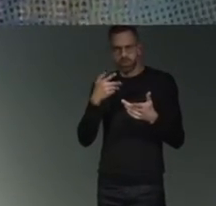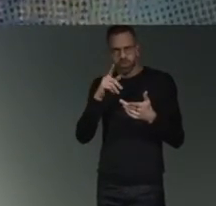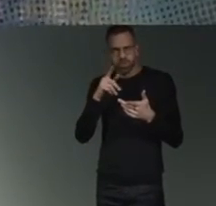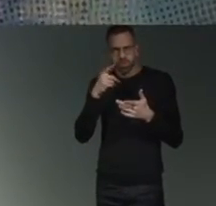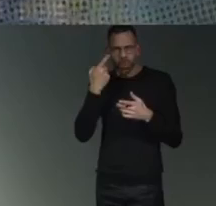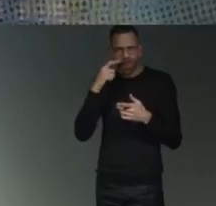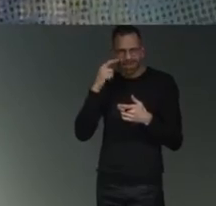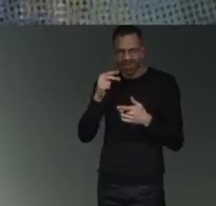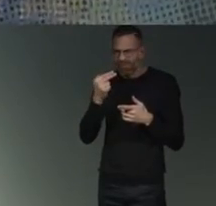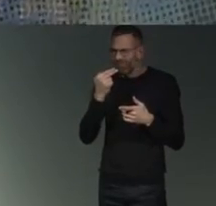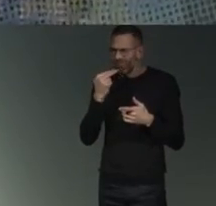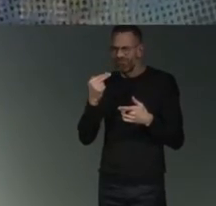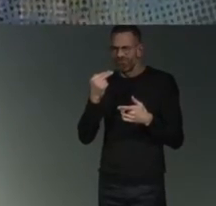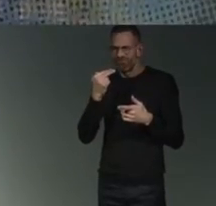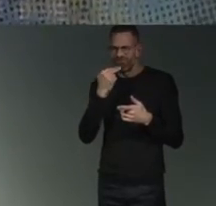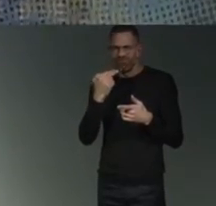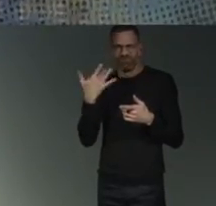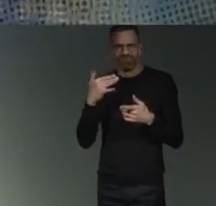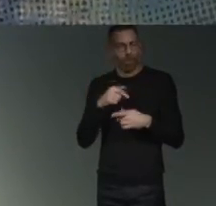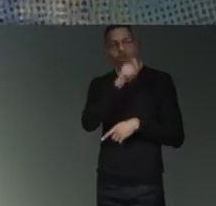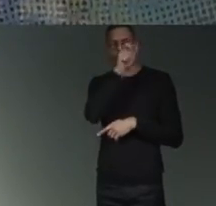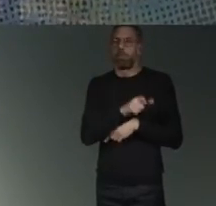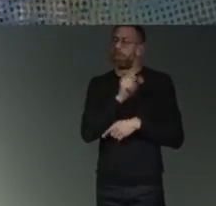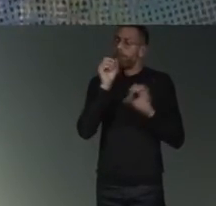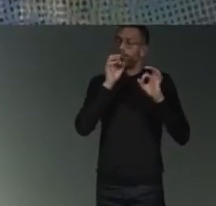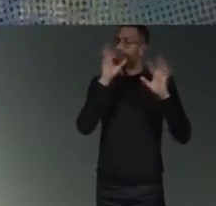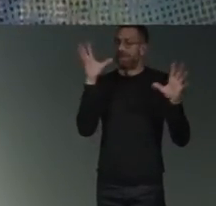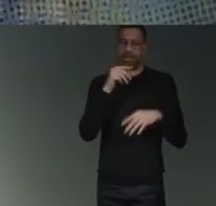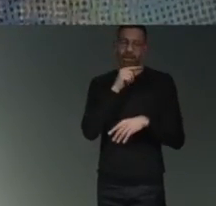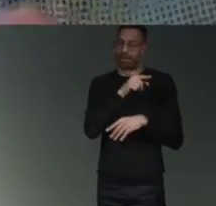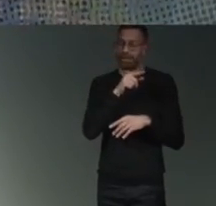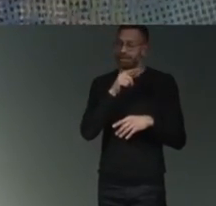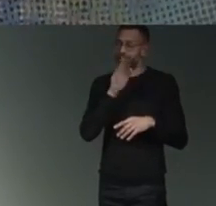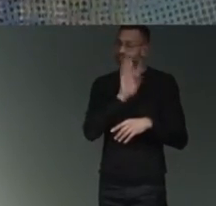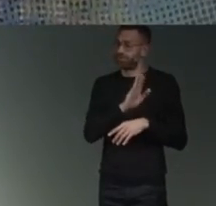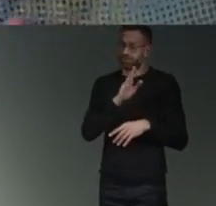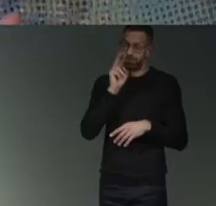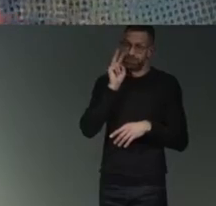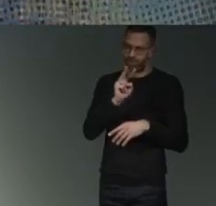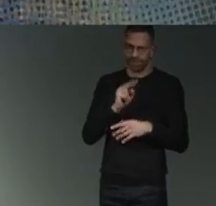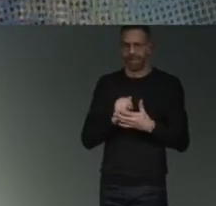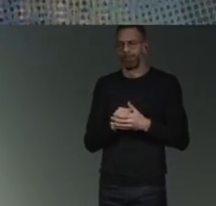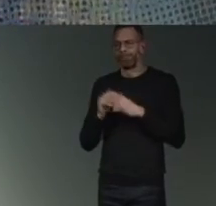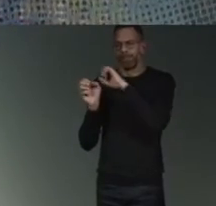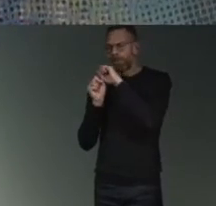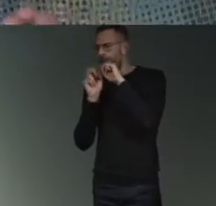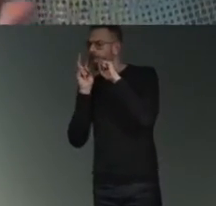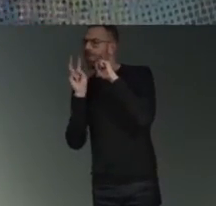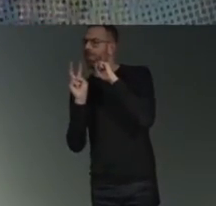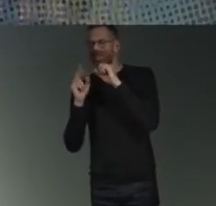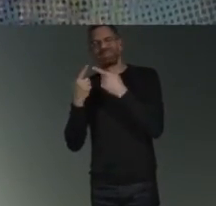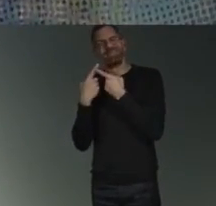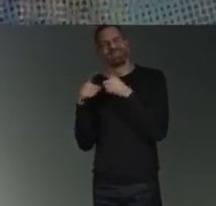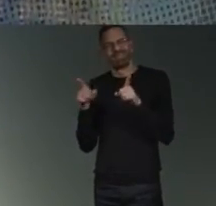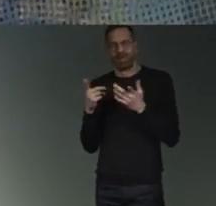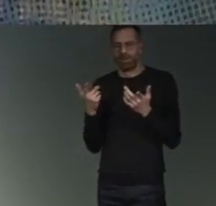de l'observation. Pascal est clairement un rétinien, alors que le voyeurisme, c'est un peu différent. Le voyeurisme, c'est